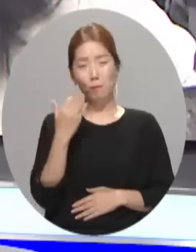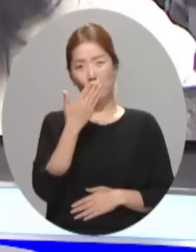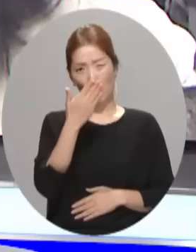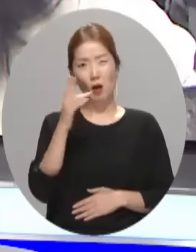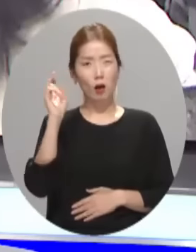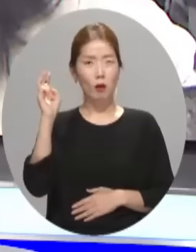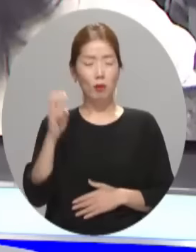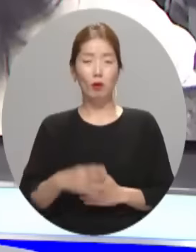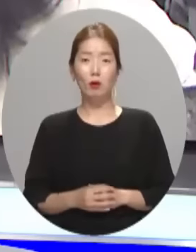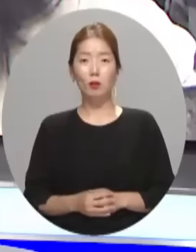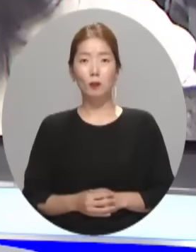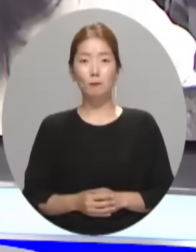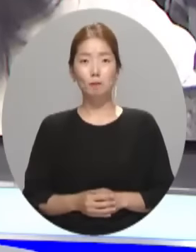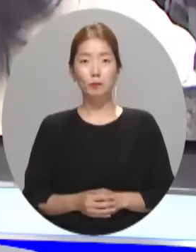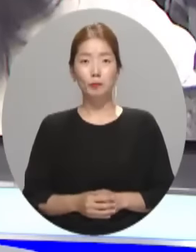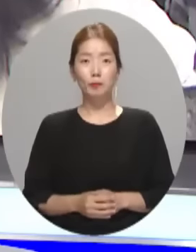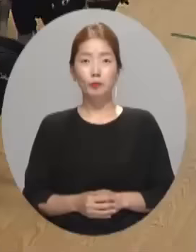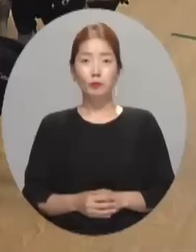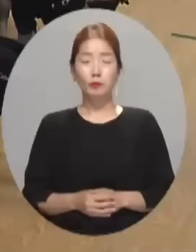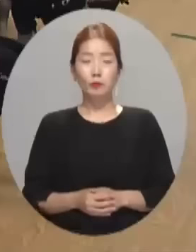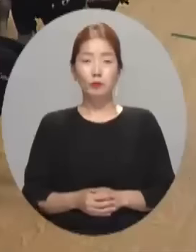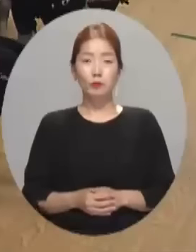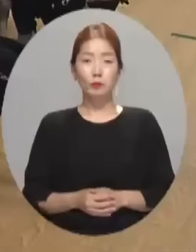기자가 취재했습니다.